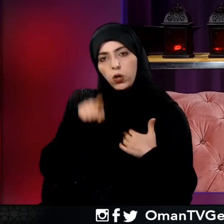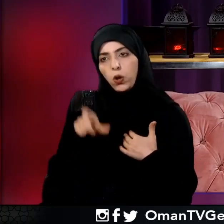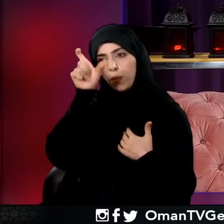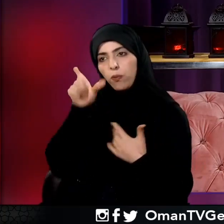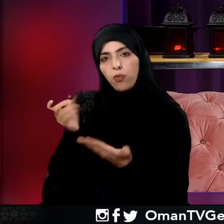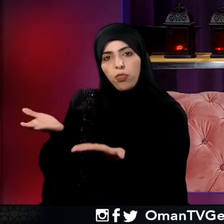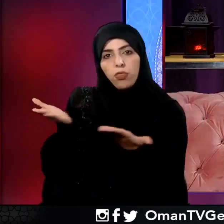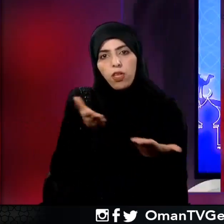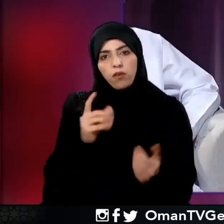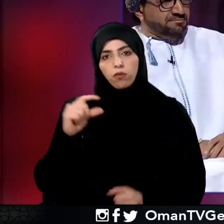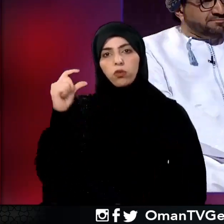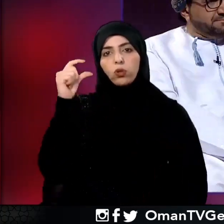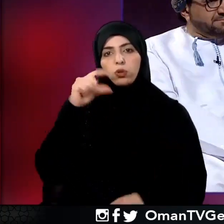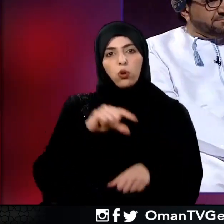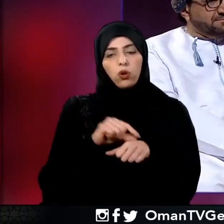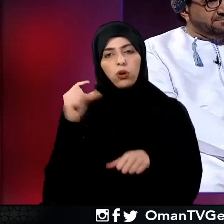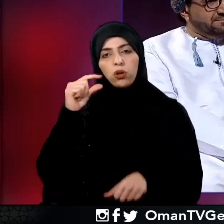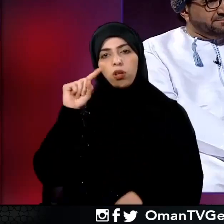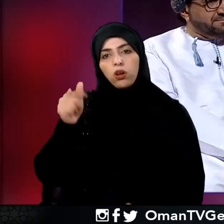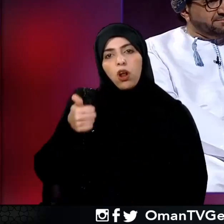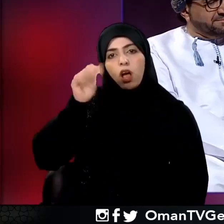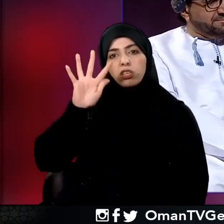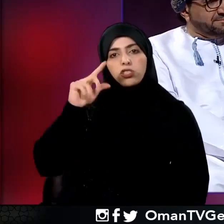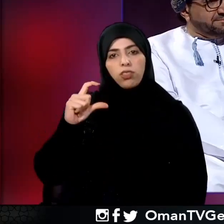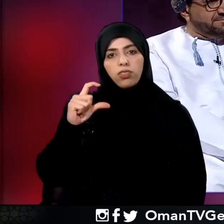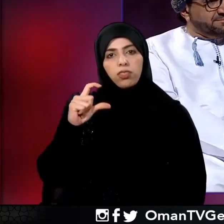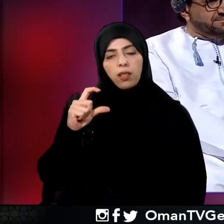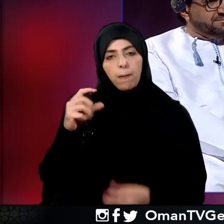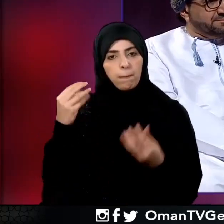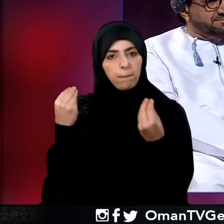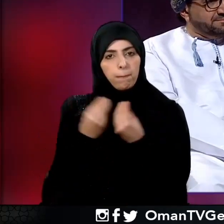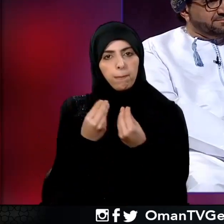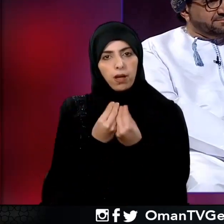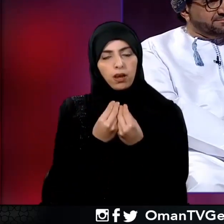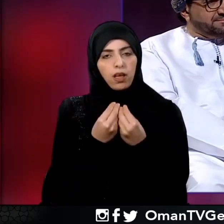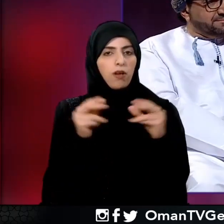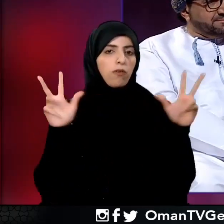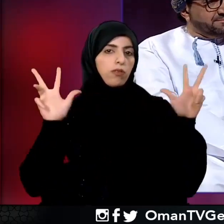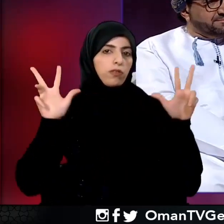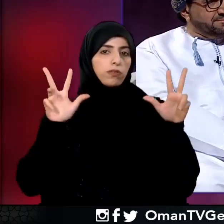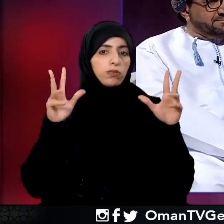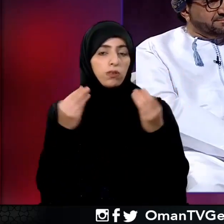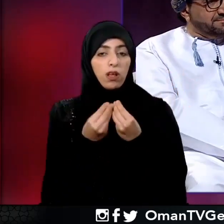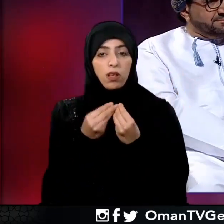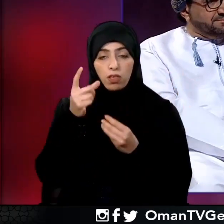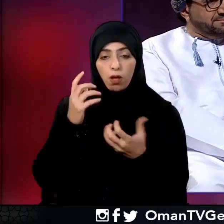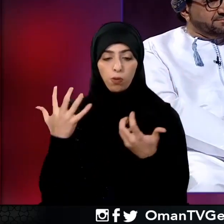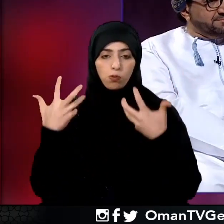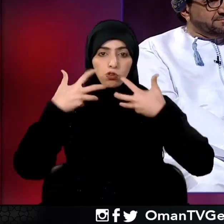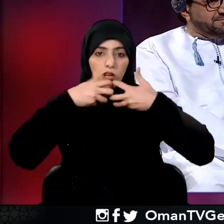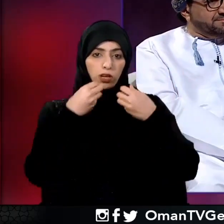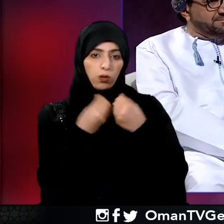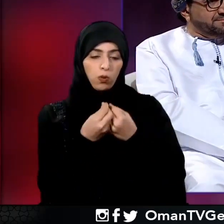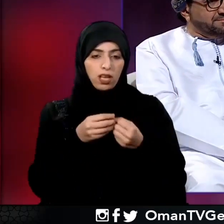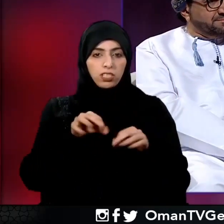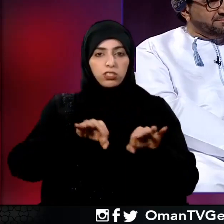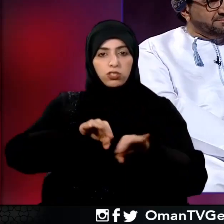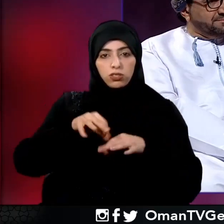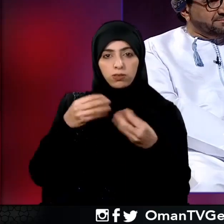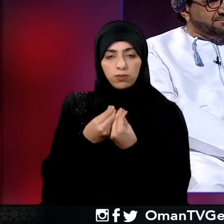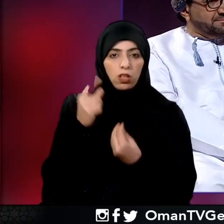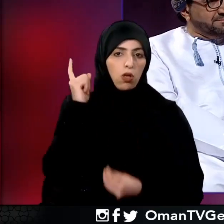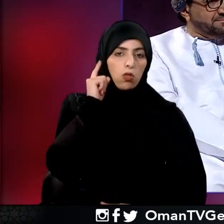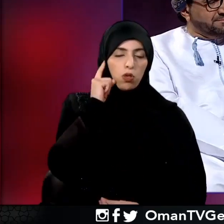وجود الدكتور راشد بن خلفان العبري معنا في الاستوديو اليوم، وهو أستاذ مشارك واستشاري أول